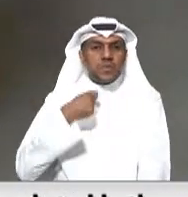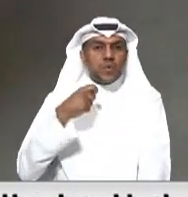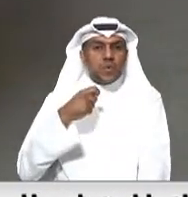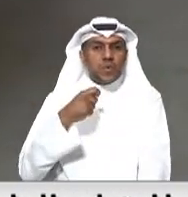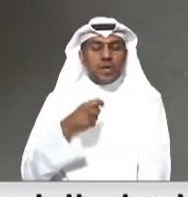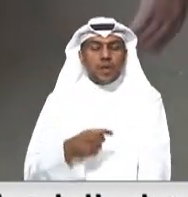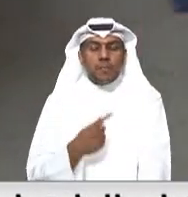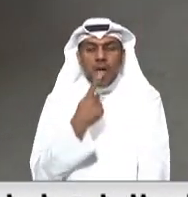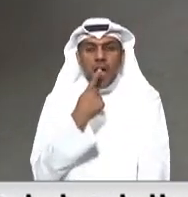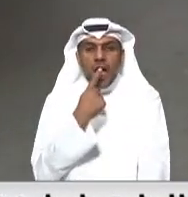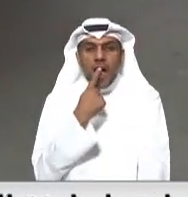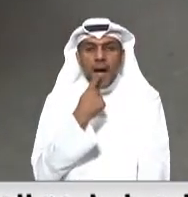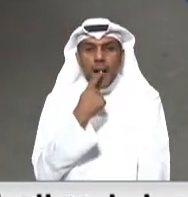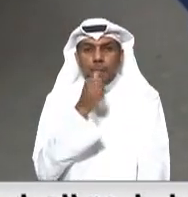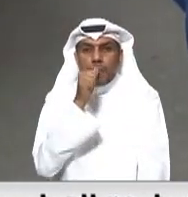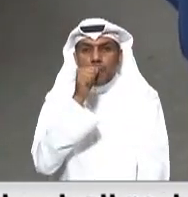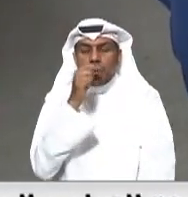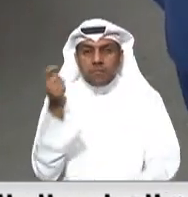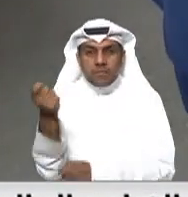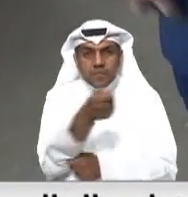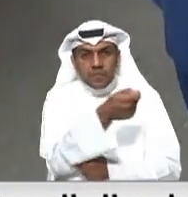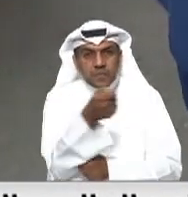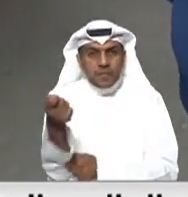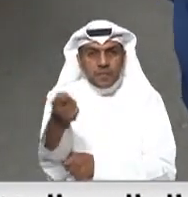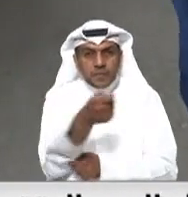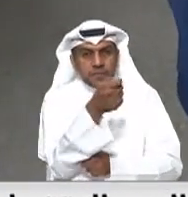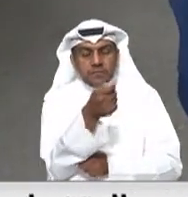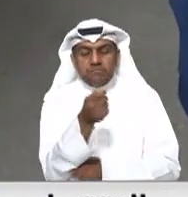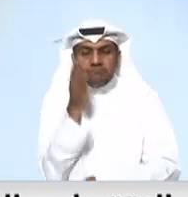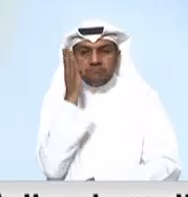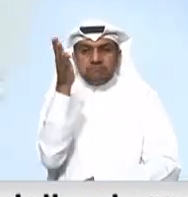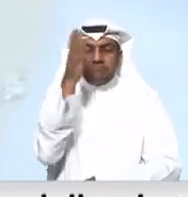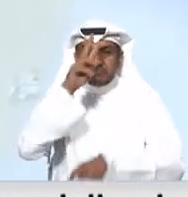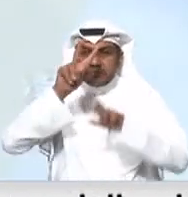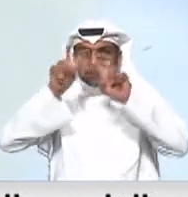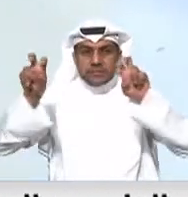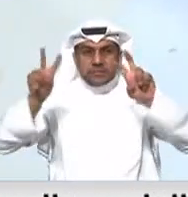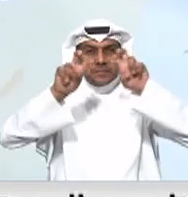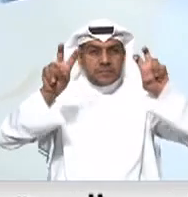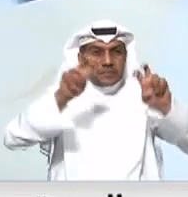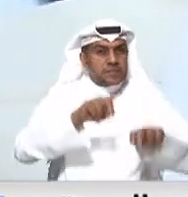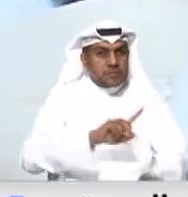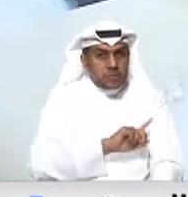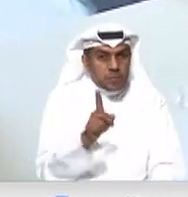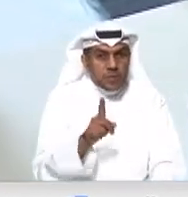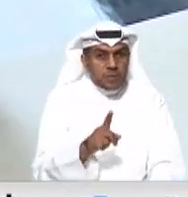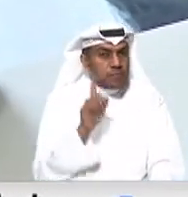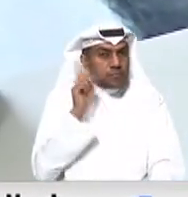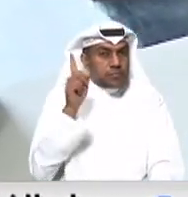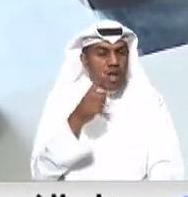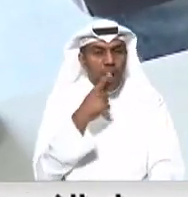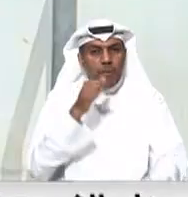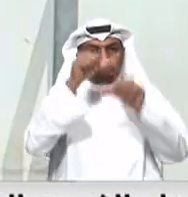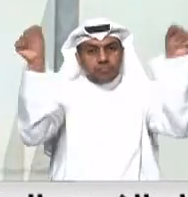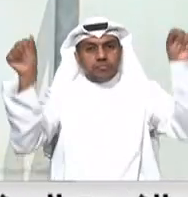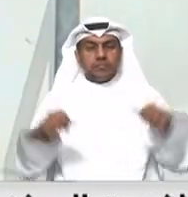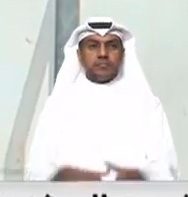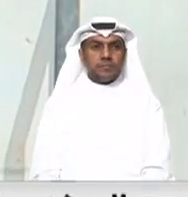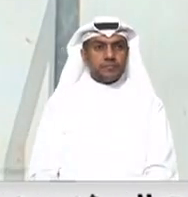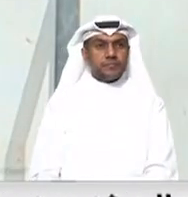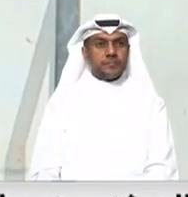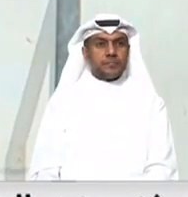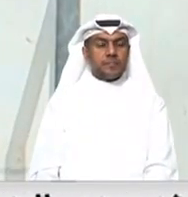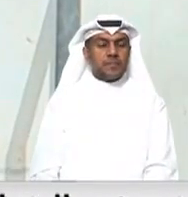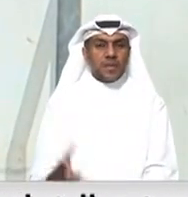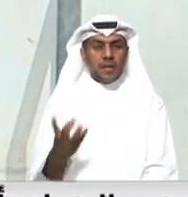الوقايه تستمر في عمليه التفتيش على محافظات الكويت الست تم غلق